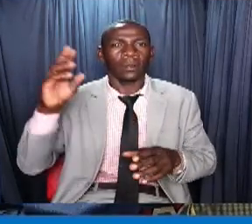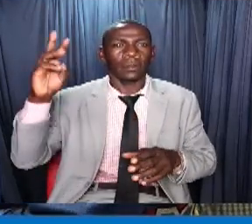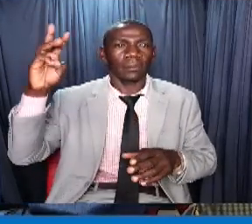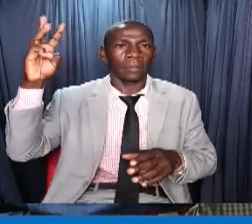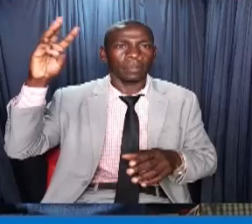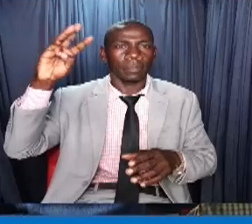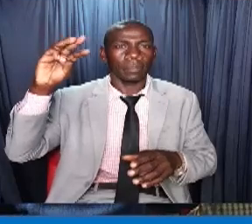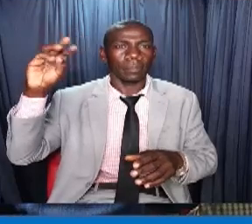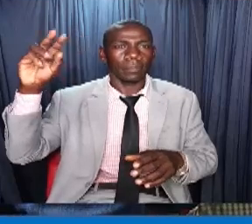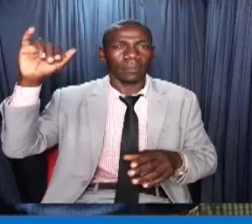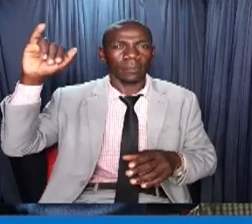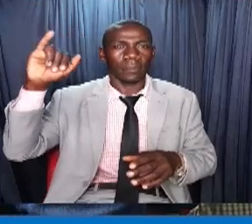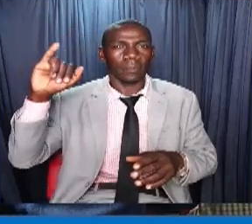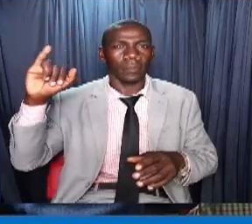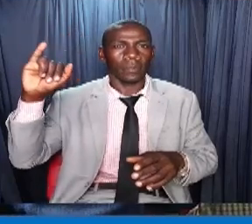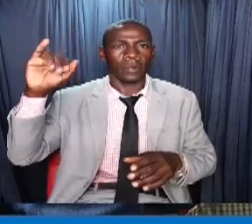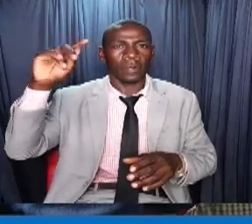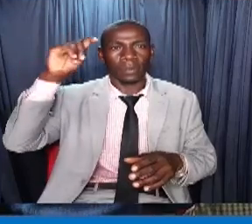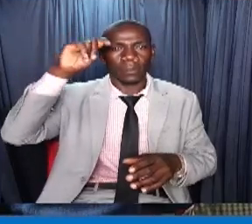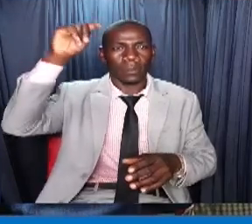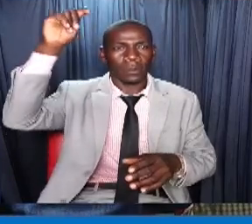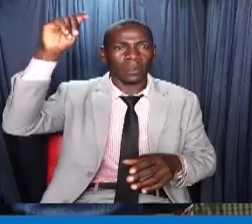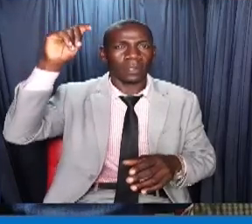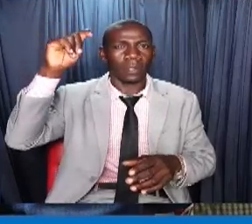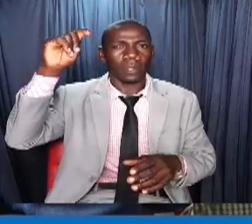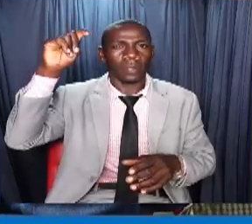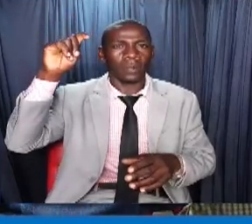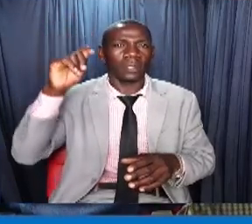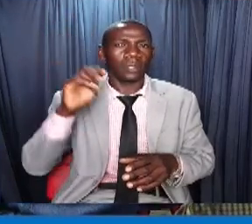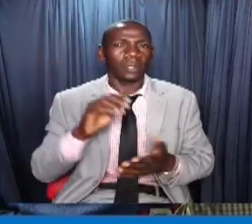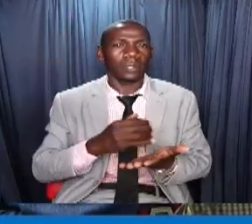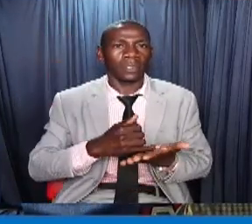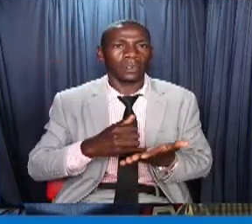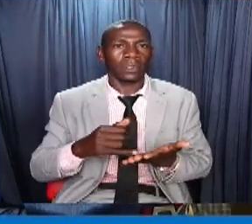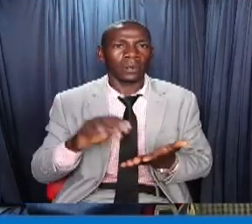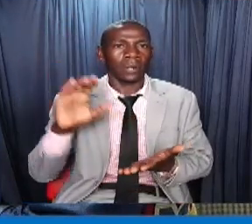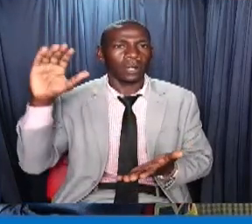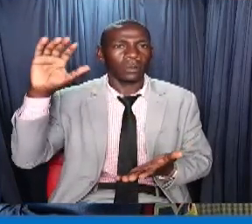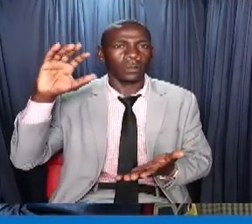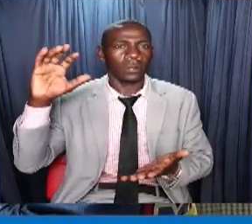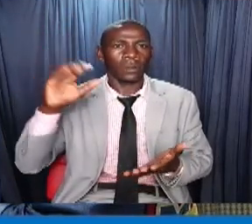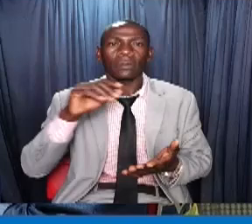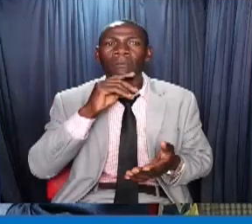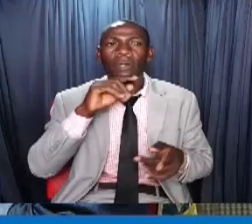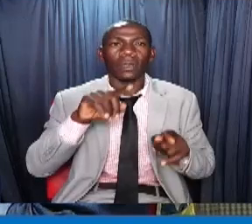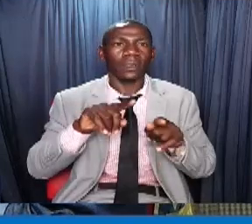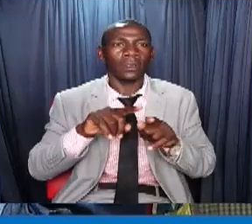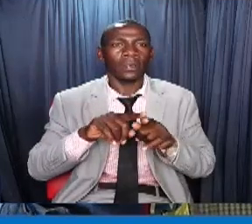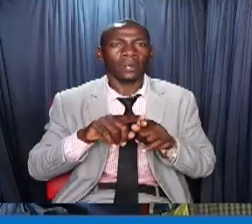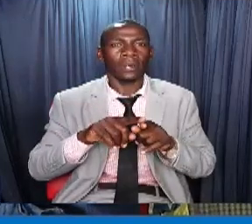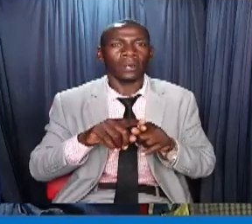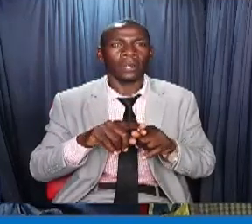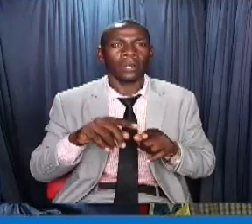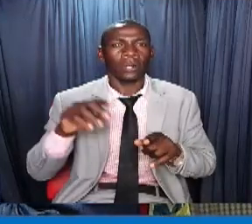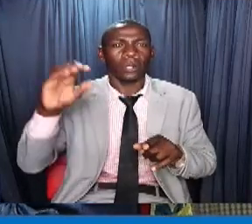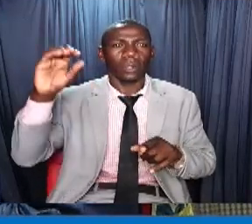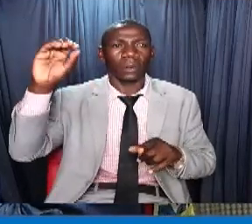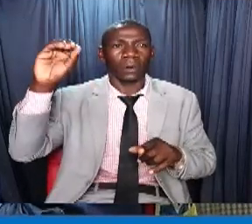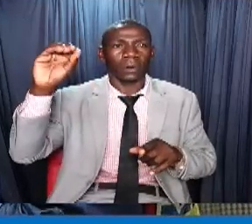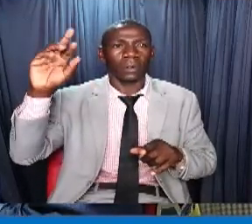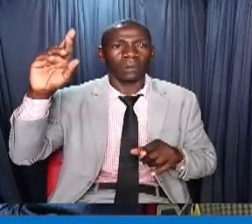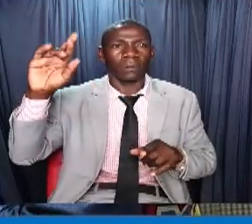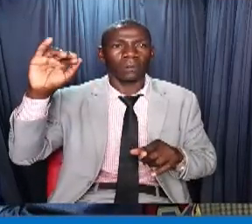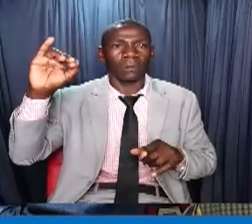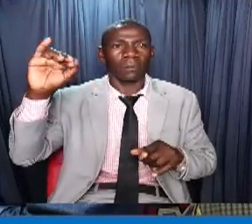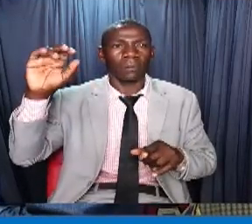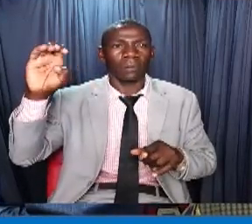North. Alizaliwa Omelera katika gatuzi la Central Division Mkono. Baba yake ni marehemu Oranit Vincent